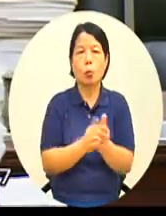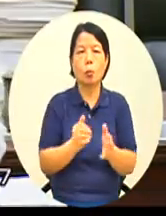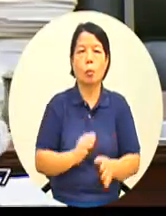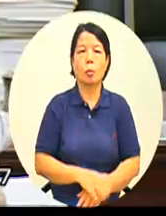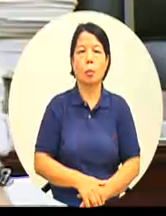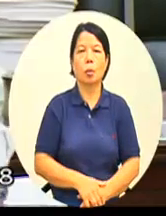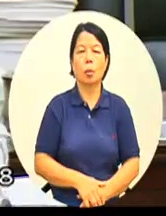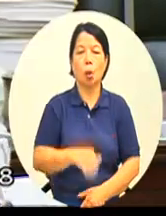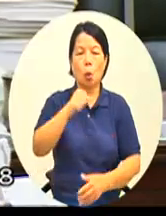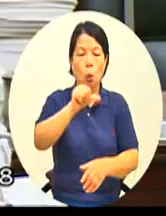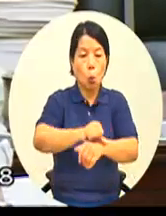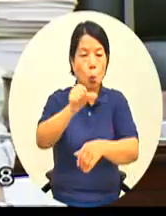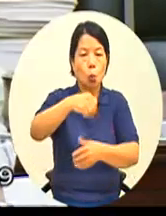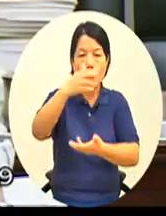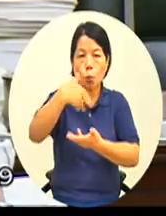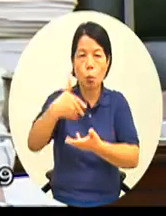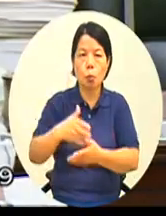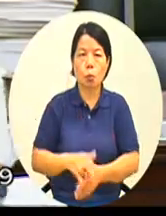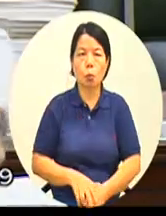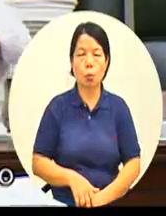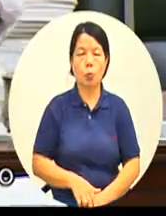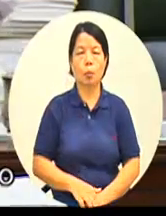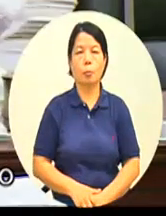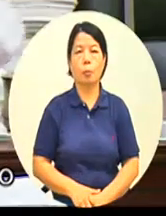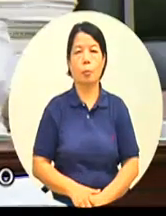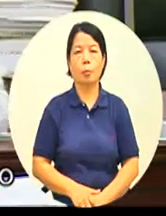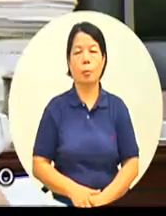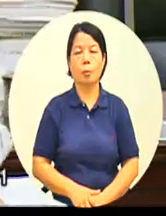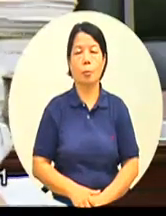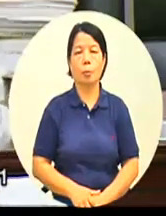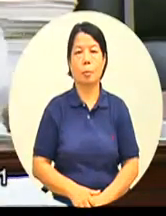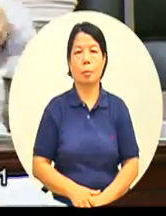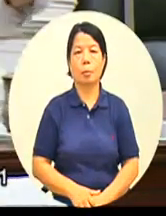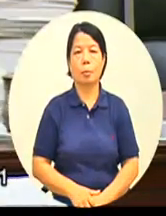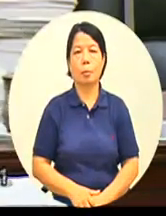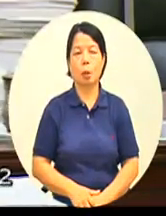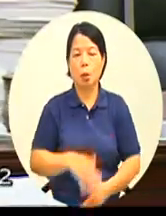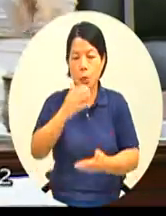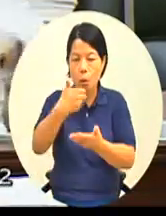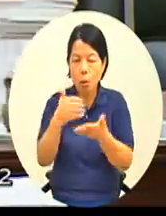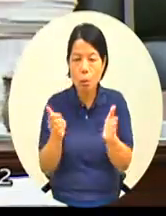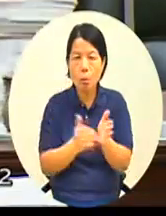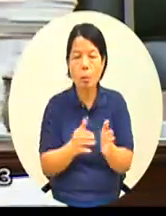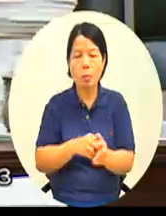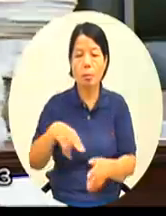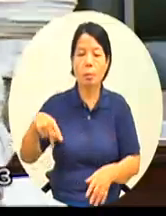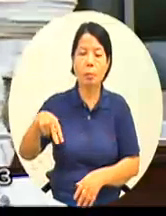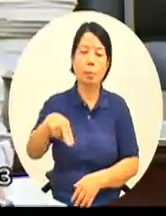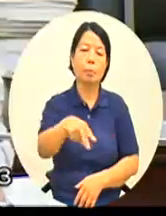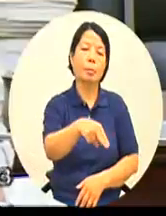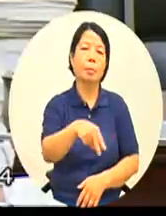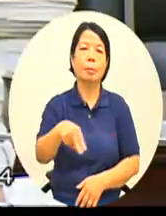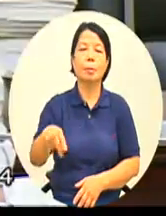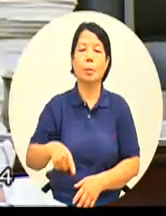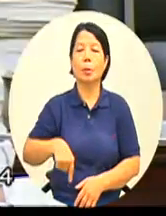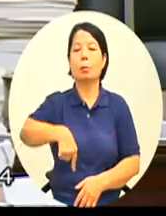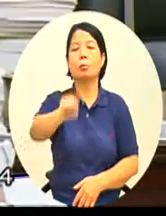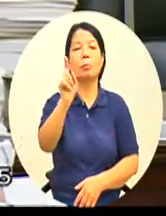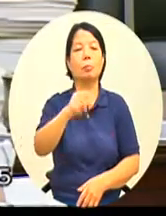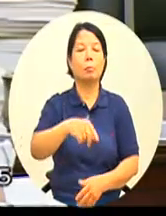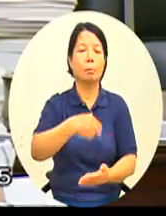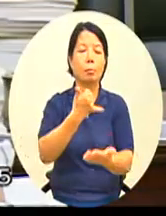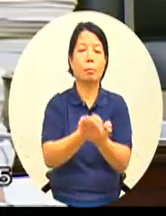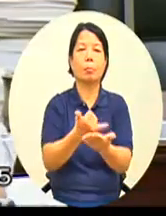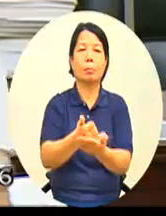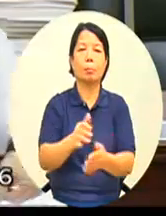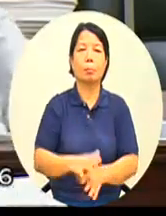了？不是七点，早餐八点、九点，五六点就去吃饭啊。吃起来吼，加起来，加门神倒啊，坐